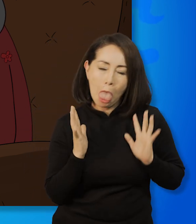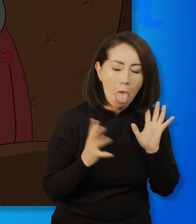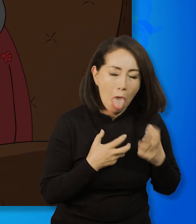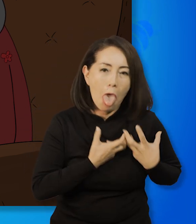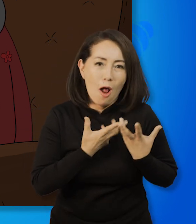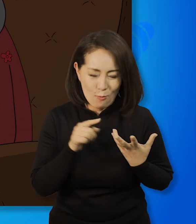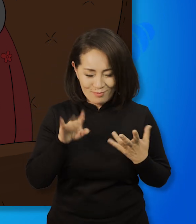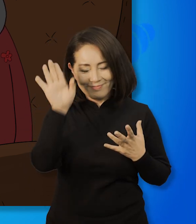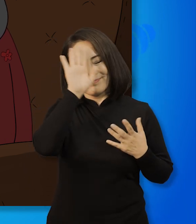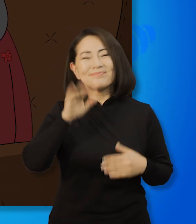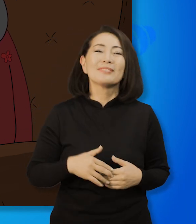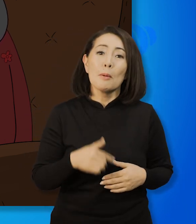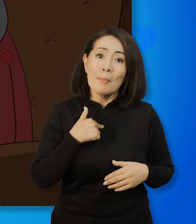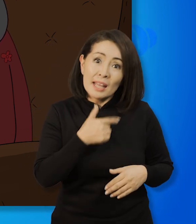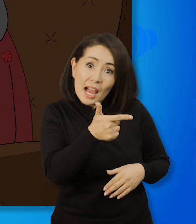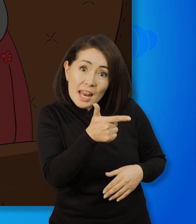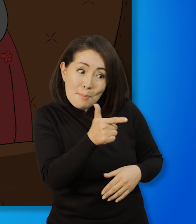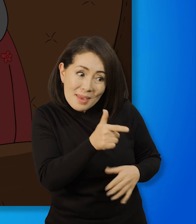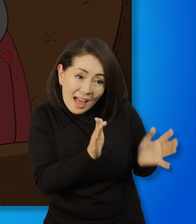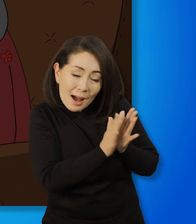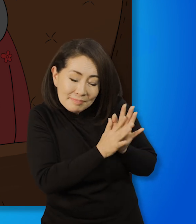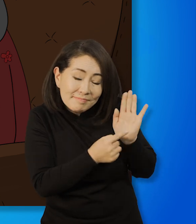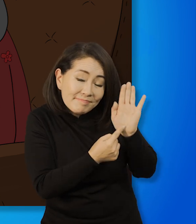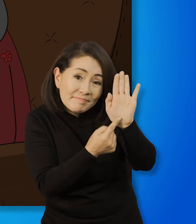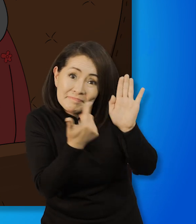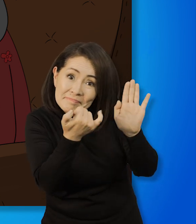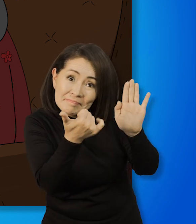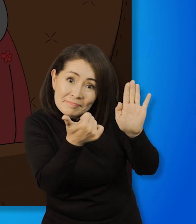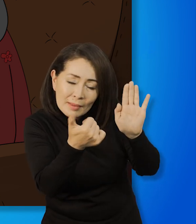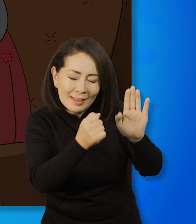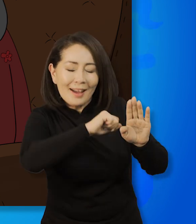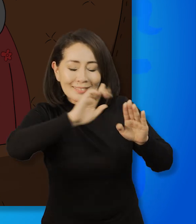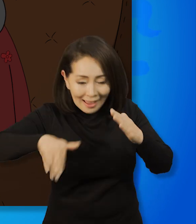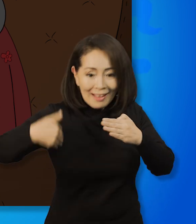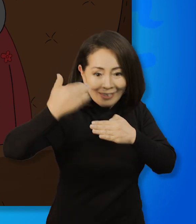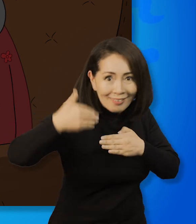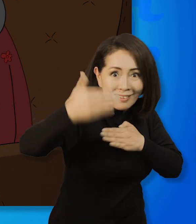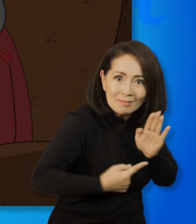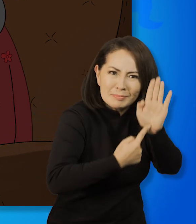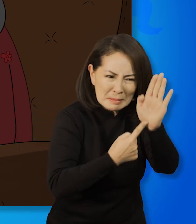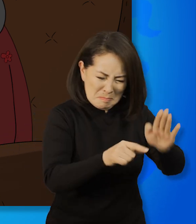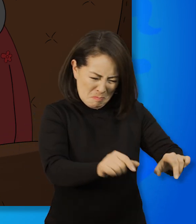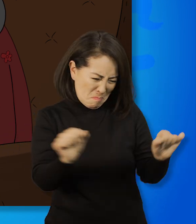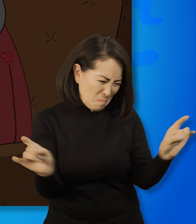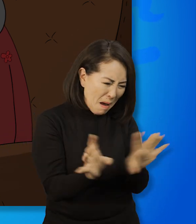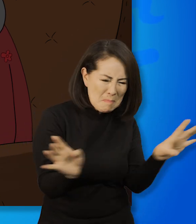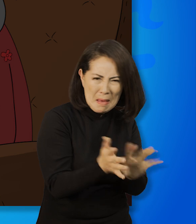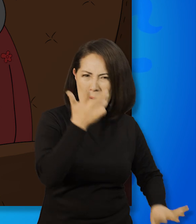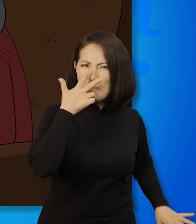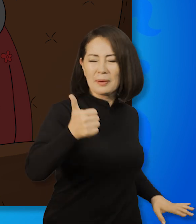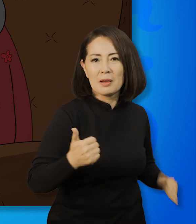реакшн хийжсэн юм аа. За манай Грэмитэй анги гоё болж байна. Дараагийн хоёр ангиас бүр юу болно гэж бодож